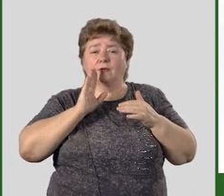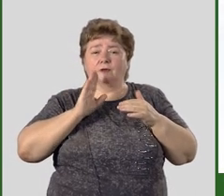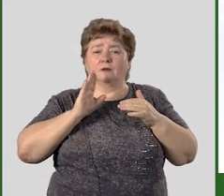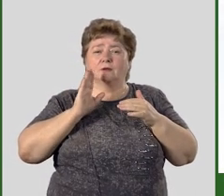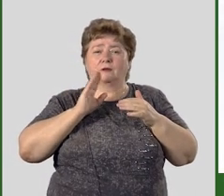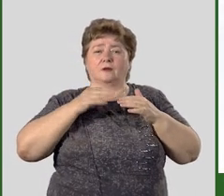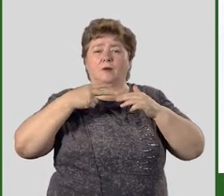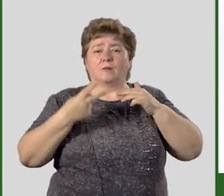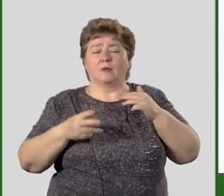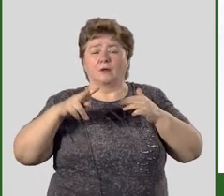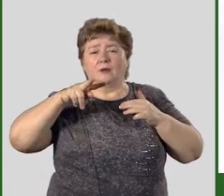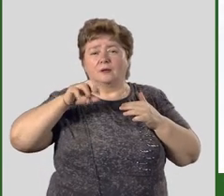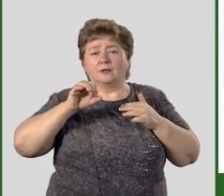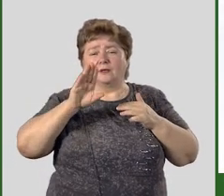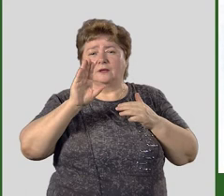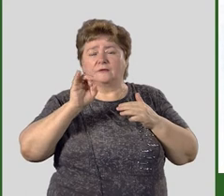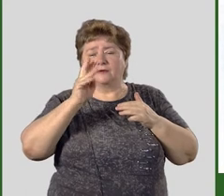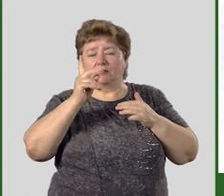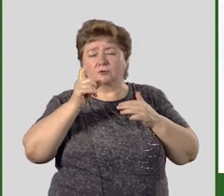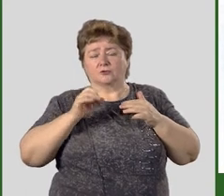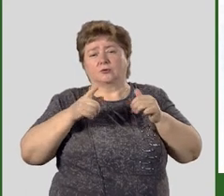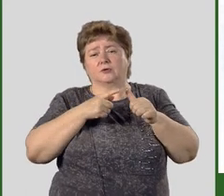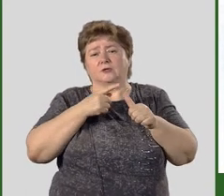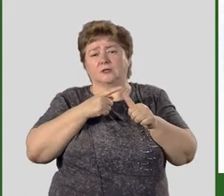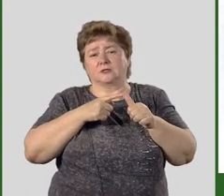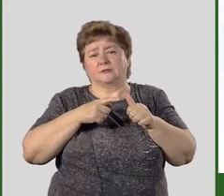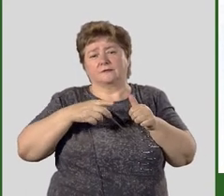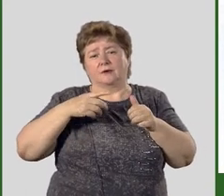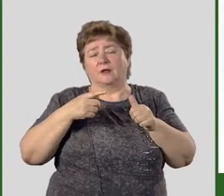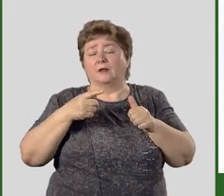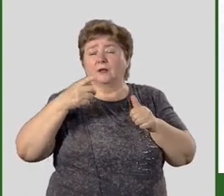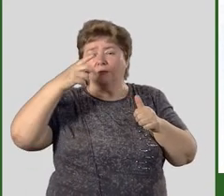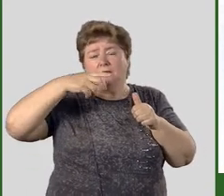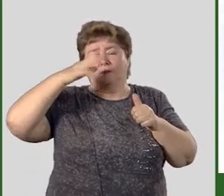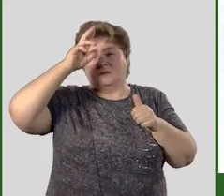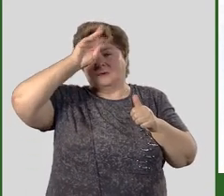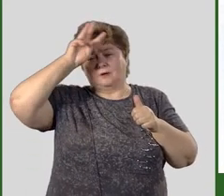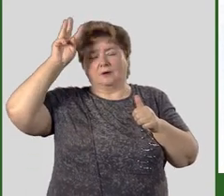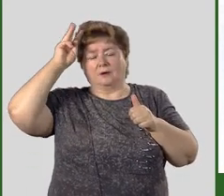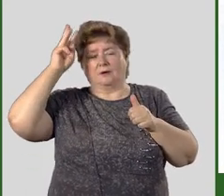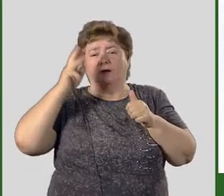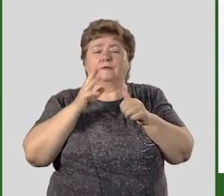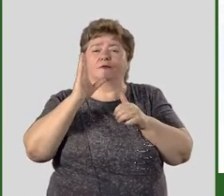Водопад открыл Давид Ливингстон и назвал его в честь королевы Виктории.